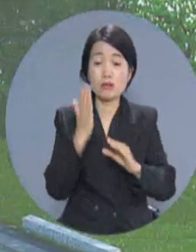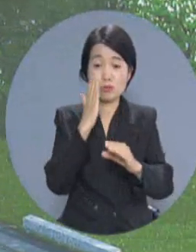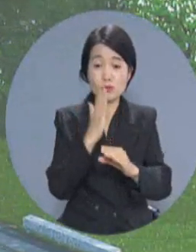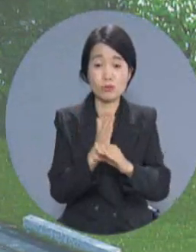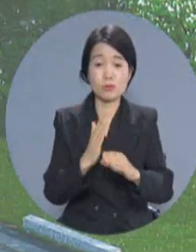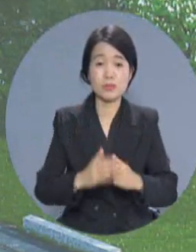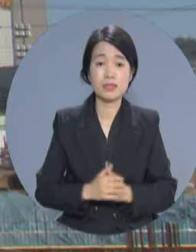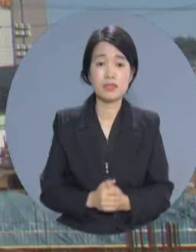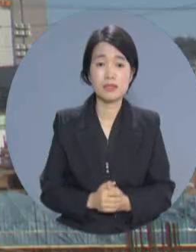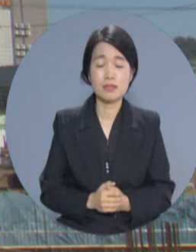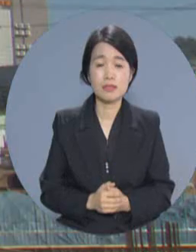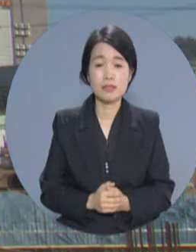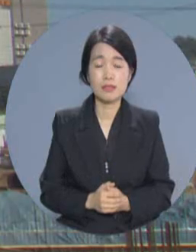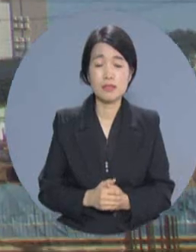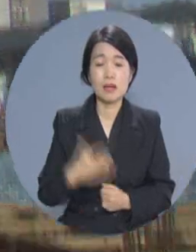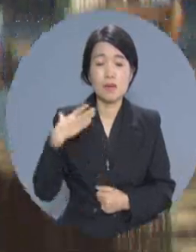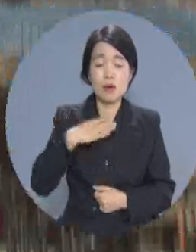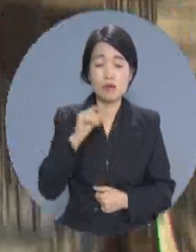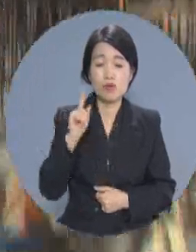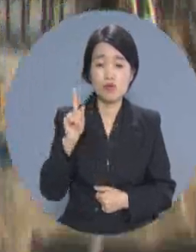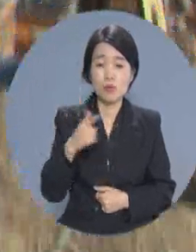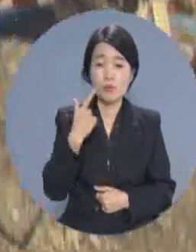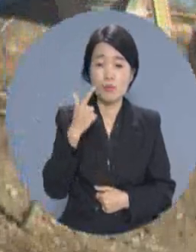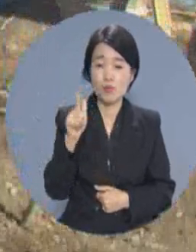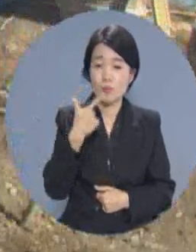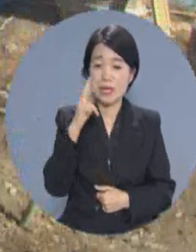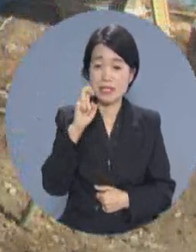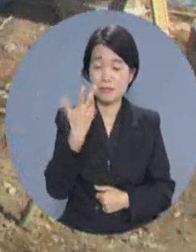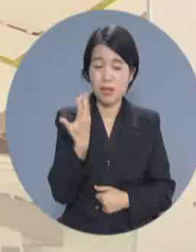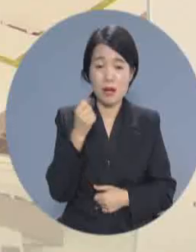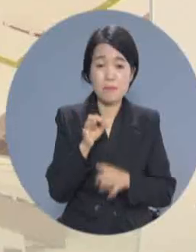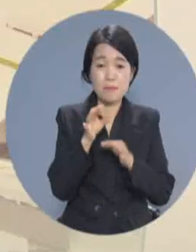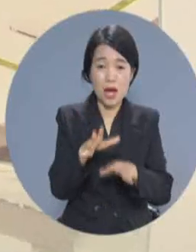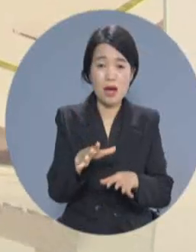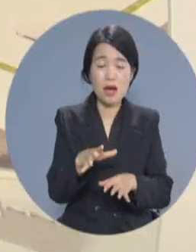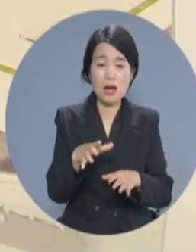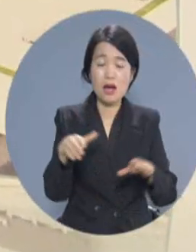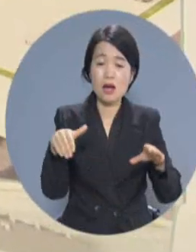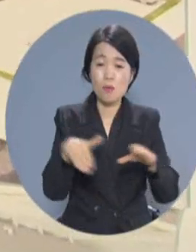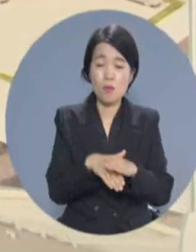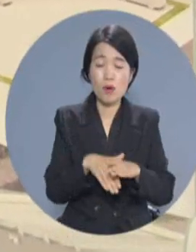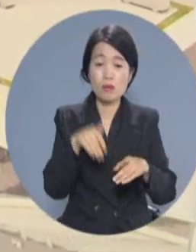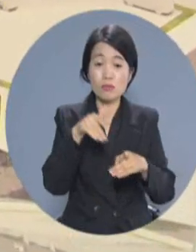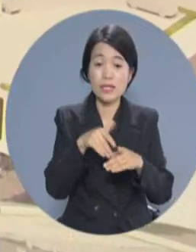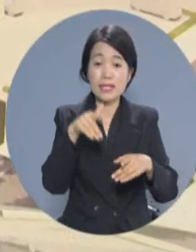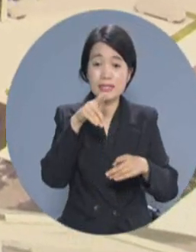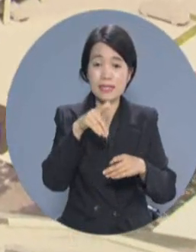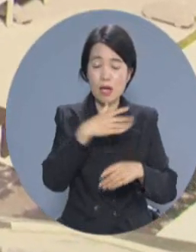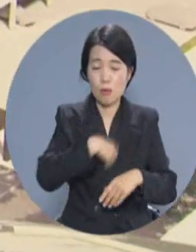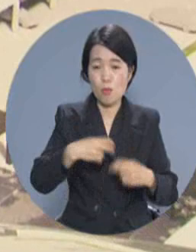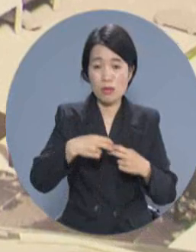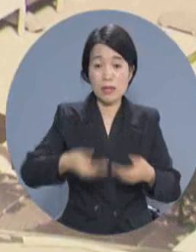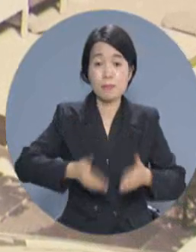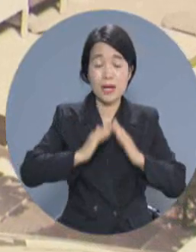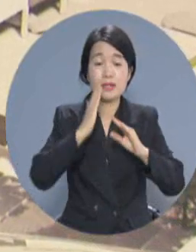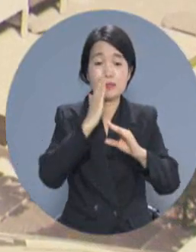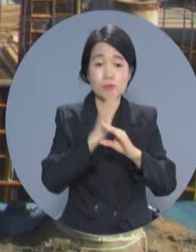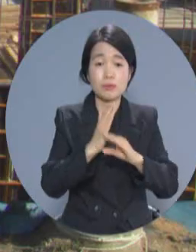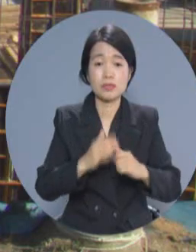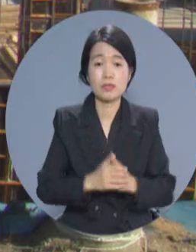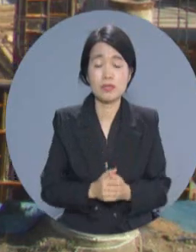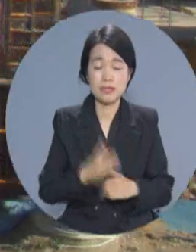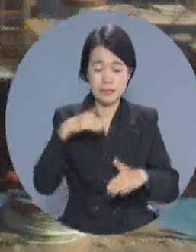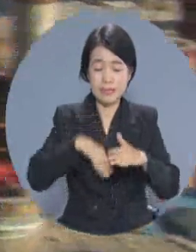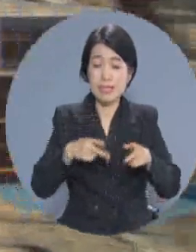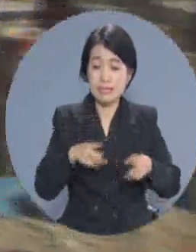있습니다. 무안군이 620억 원을 투자해 대규모 복합문화센터와 보건소를 짓고 있습니다.